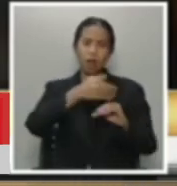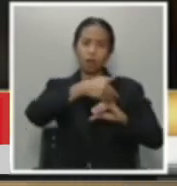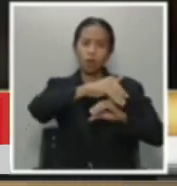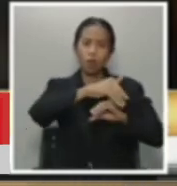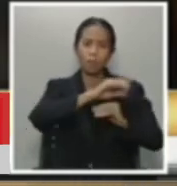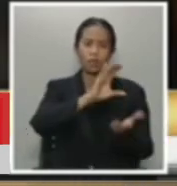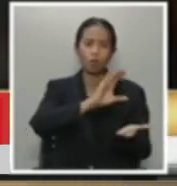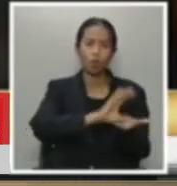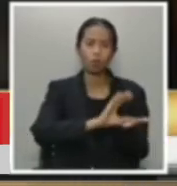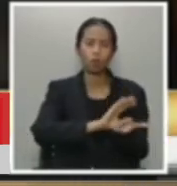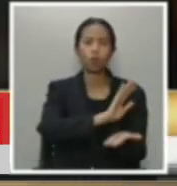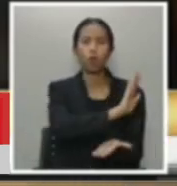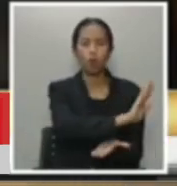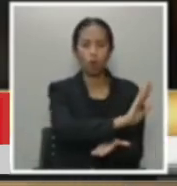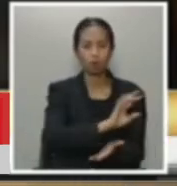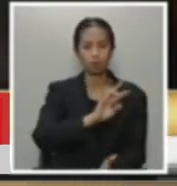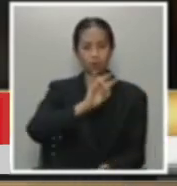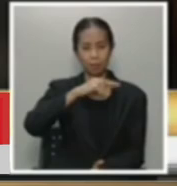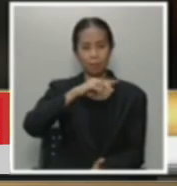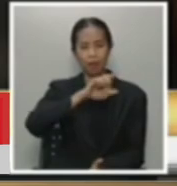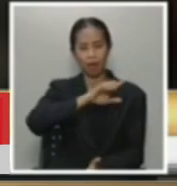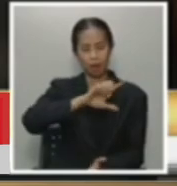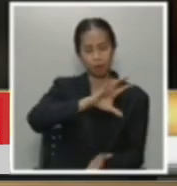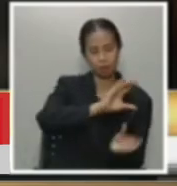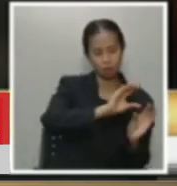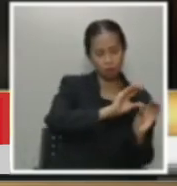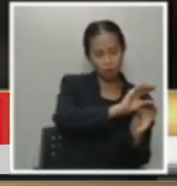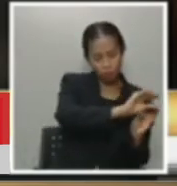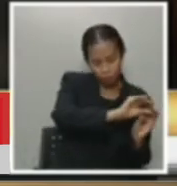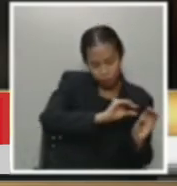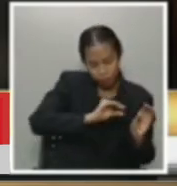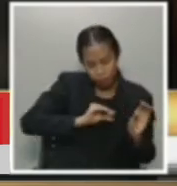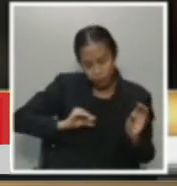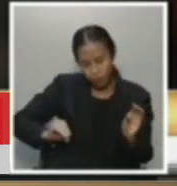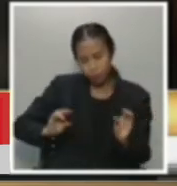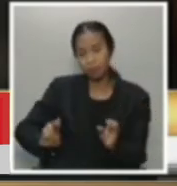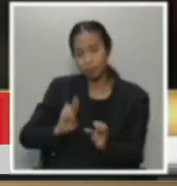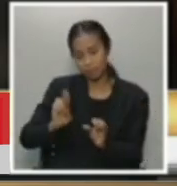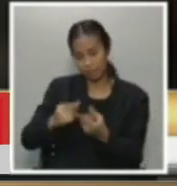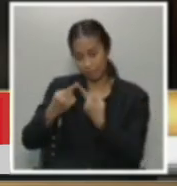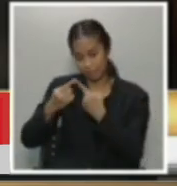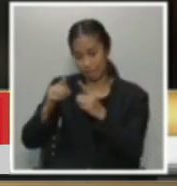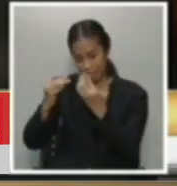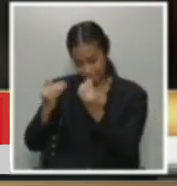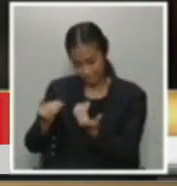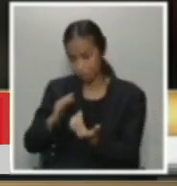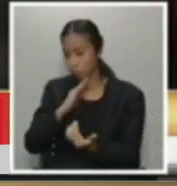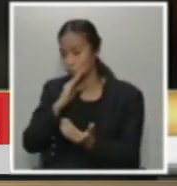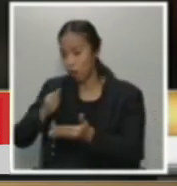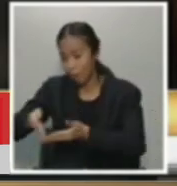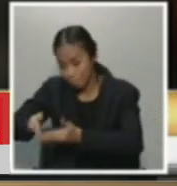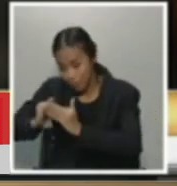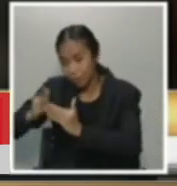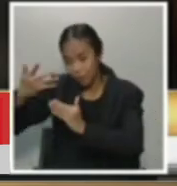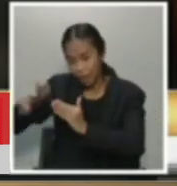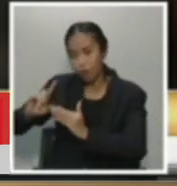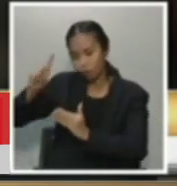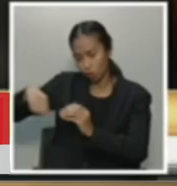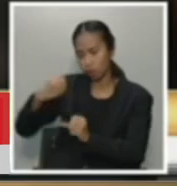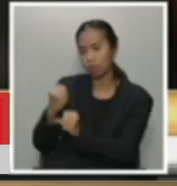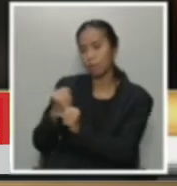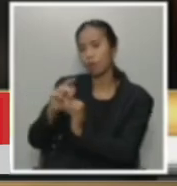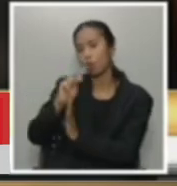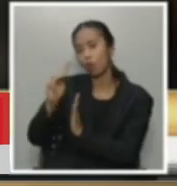องทุน 77,000 กว่าล้านเนี่ยมาใช้แต่ทีนี้ผมเมื่อจัดตั้งแล้วเนี่ยควรจะตั้งเป็นพระราชบัญญัติทำไมผมบอกว่าควรจะตัดตั้งเป็นพระราช